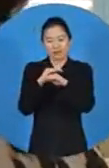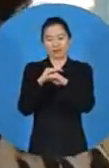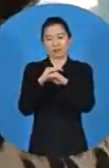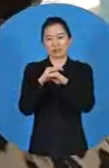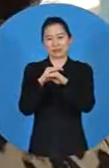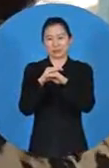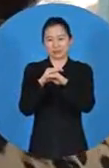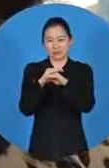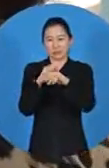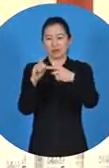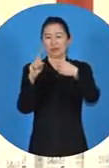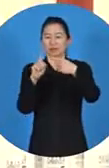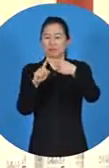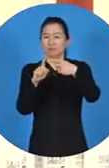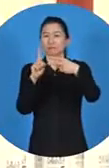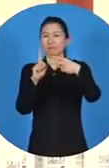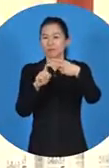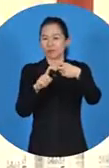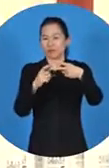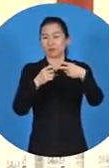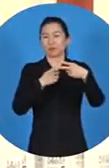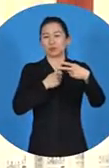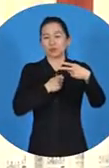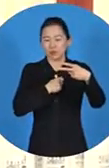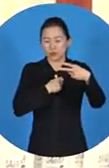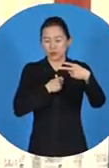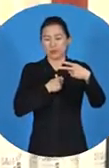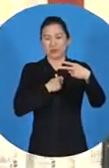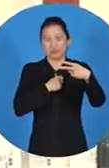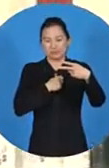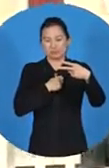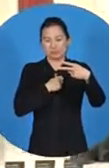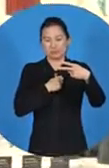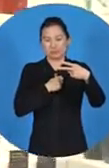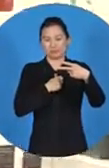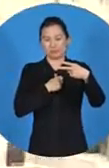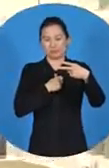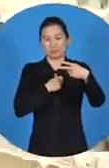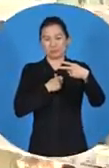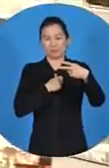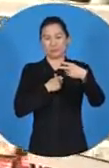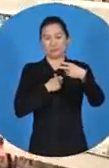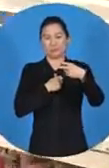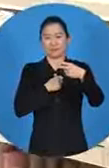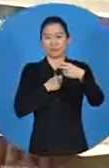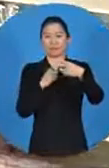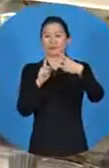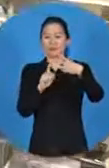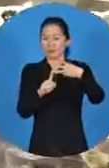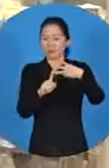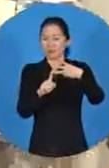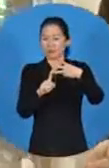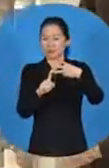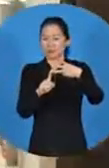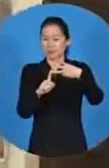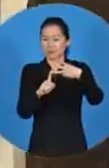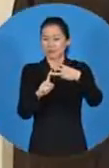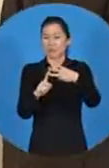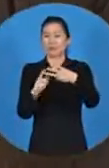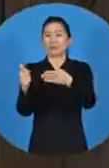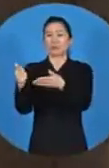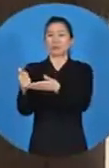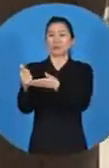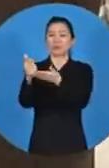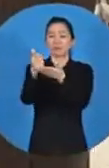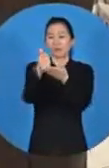できるようにって言ったものを心がけて、定休日もですね、定休日といつでもお渡しできるって言ったこと